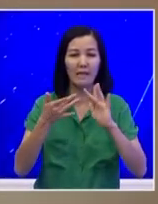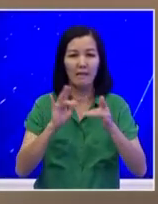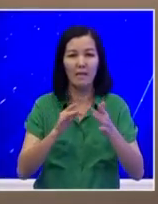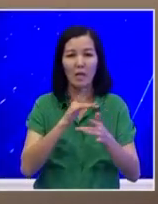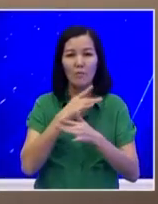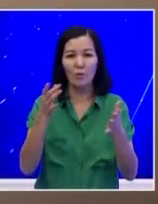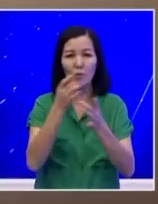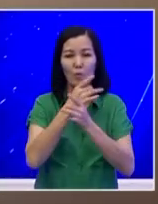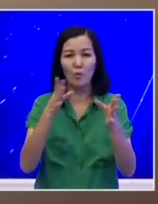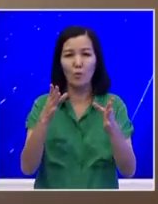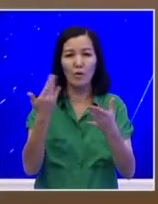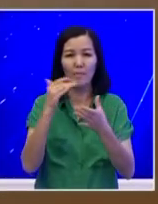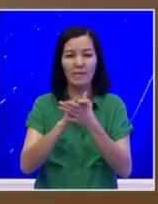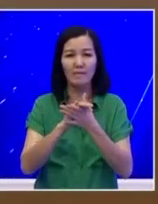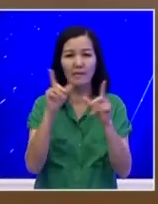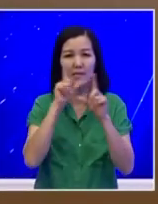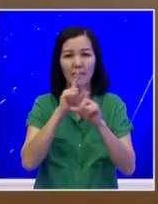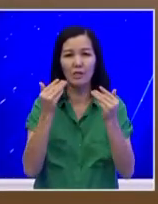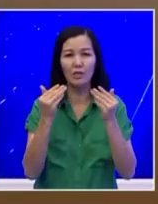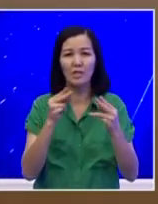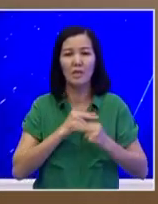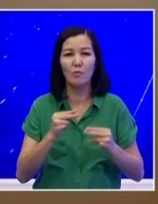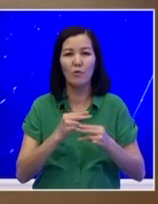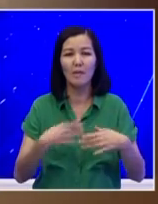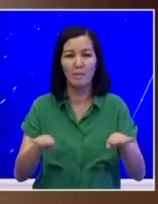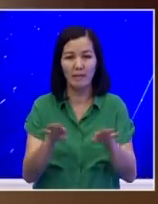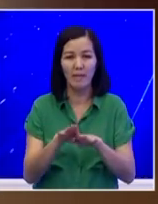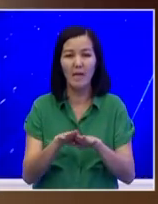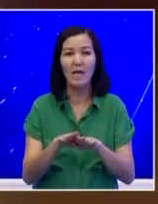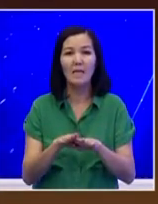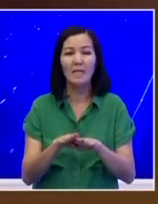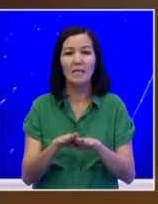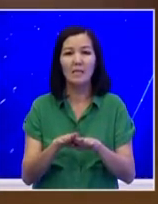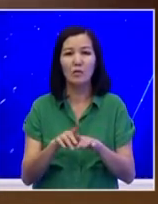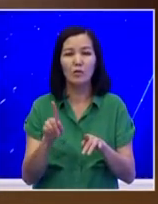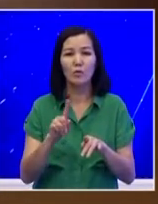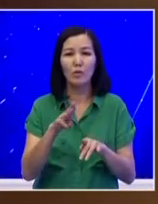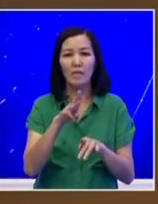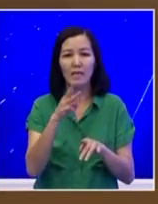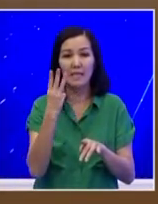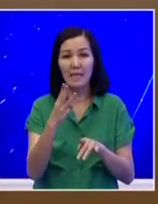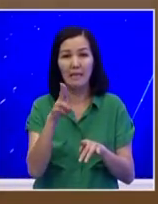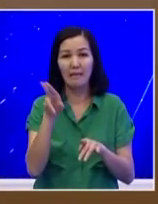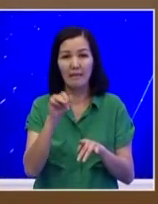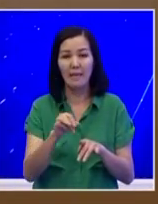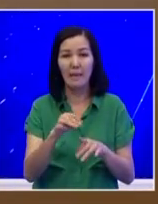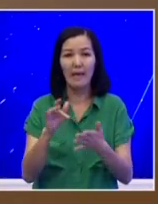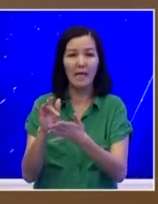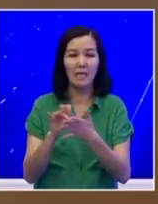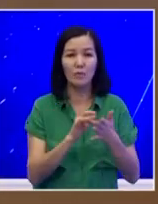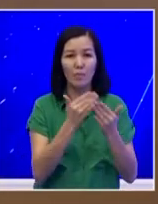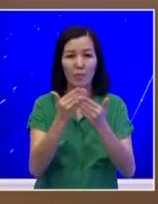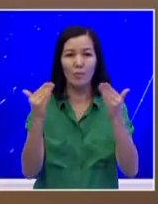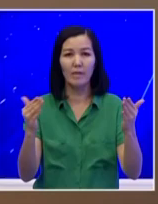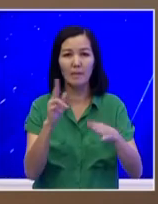интернет. Многие культурно-просветительские заведения сейчас работают именно так. Следует отметить, что 3D-экскурсии по